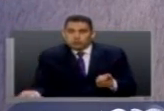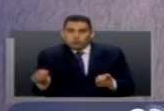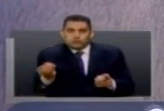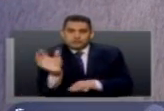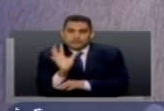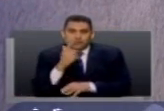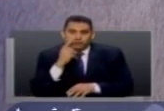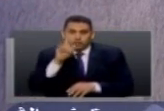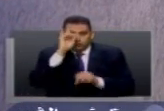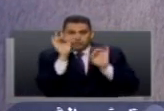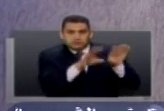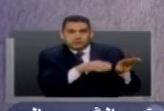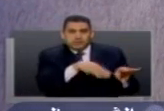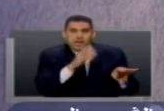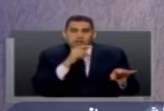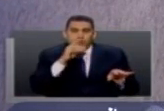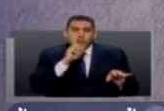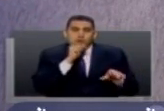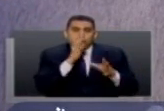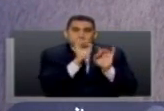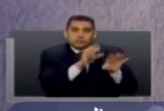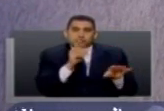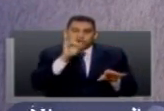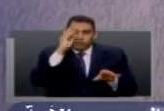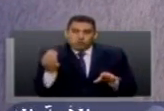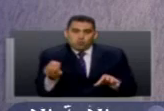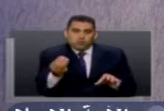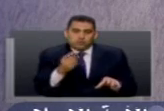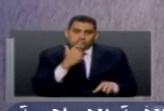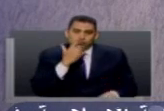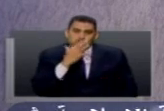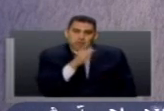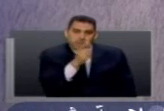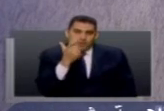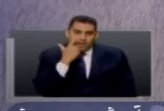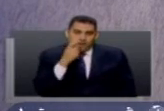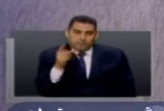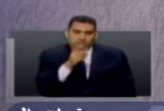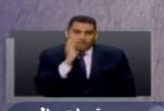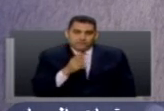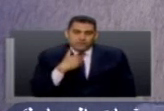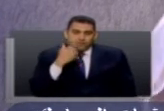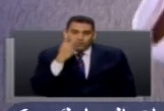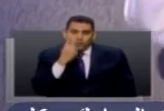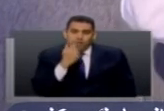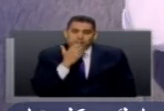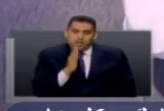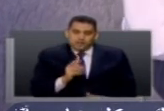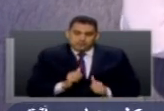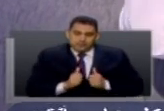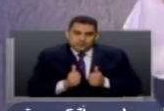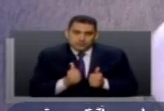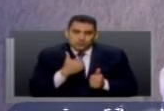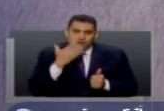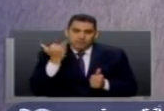اهمس في اذن الشباب يعني الكثير منكم يذهب بصدق ثم اذا استحلى بعد ذلك رفع التكليف